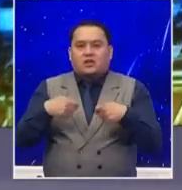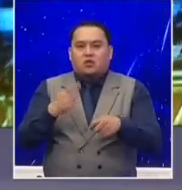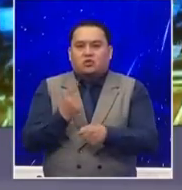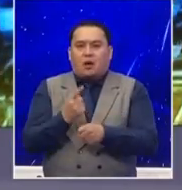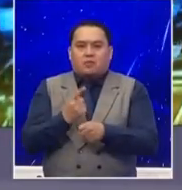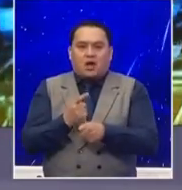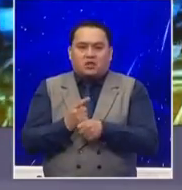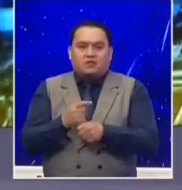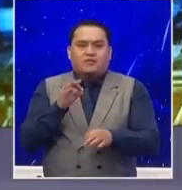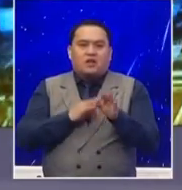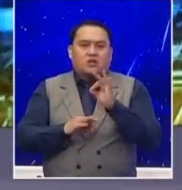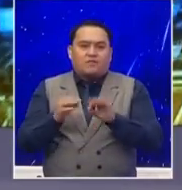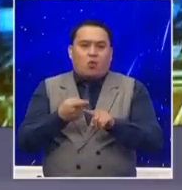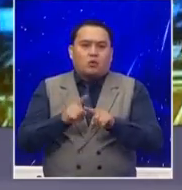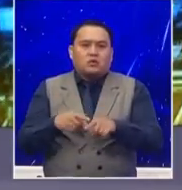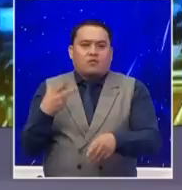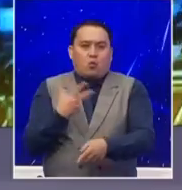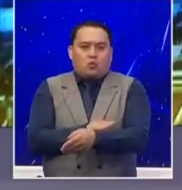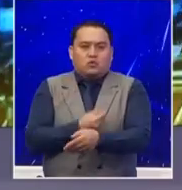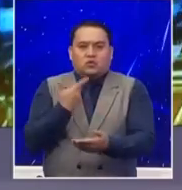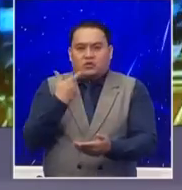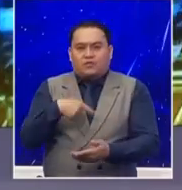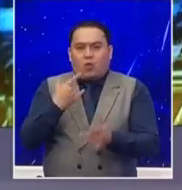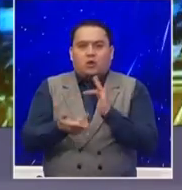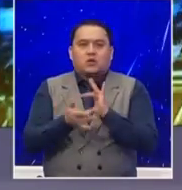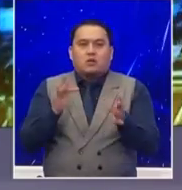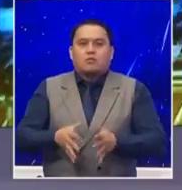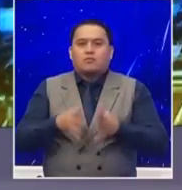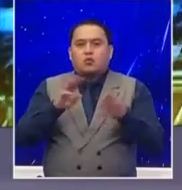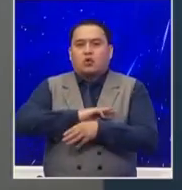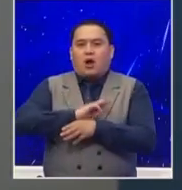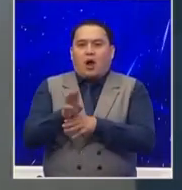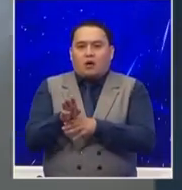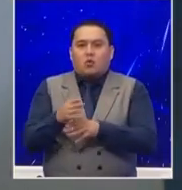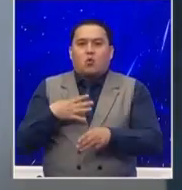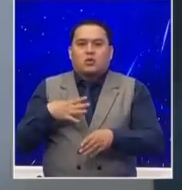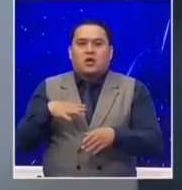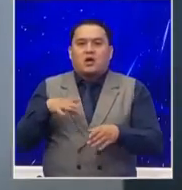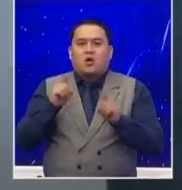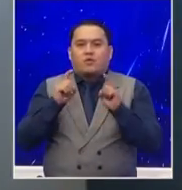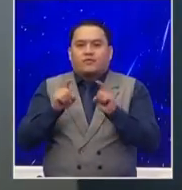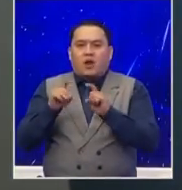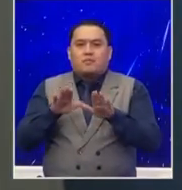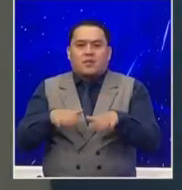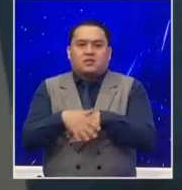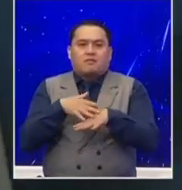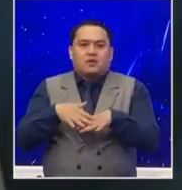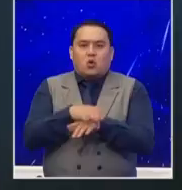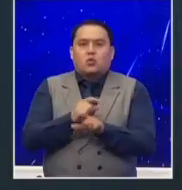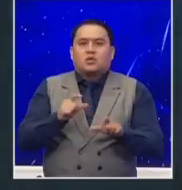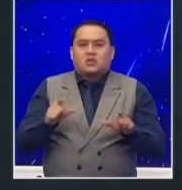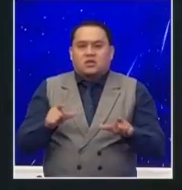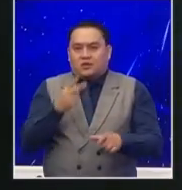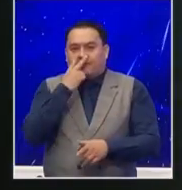запрещенных продажи веществ. При этом он указывал свой сайт. Для большего охвата аудитории он размещал афиши в местах массового скопления